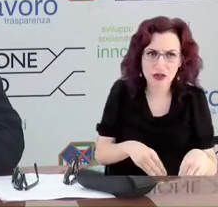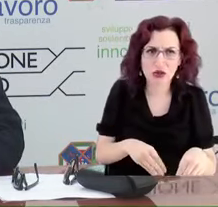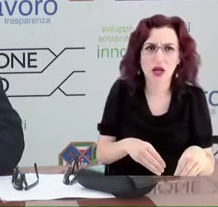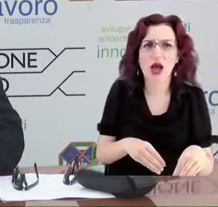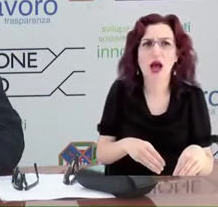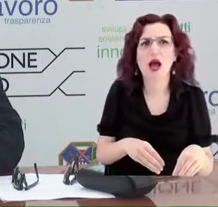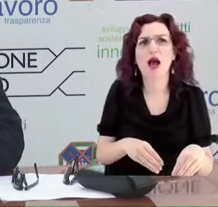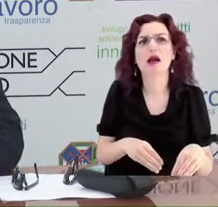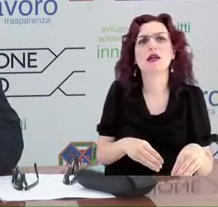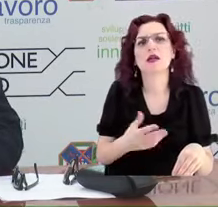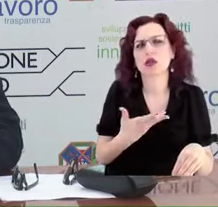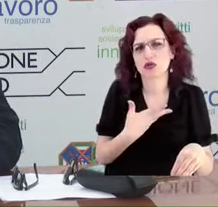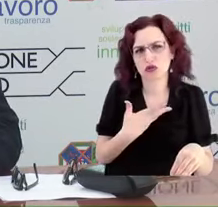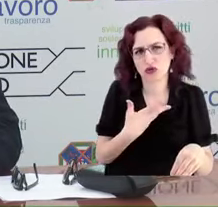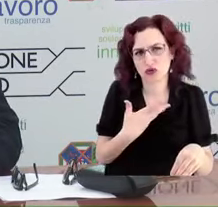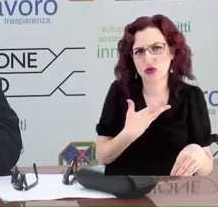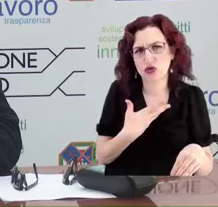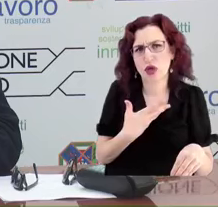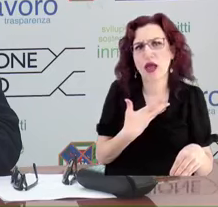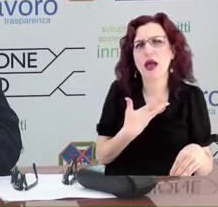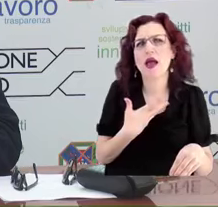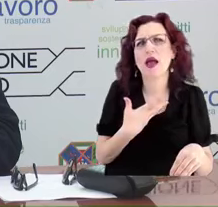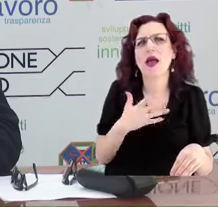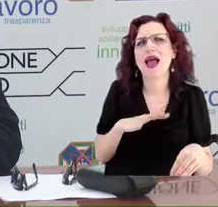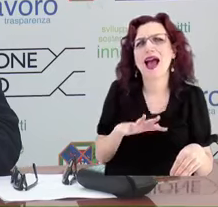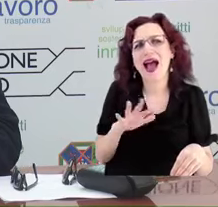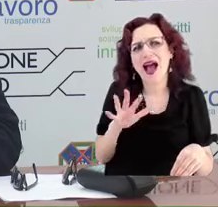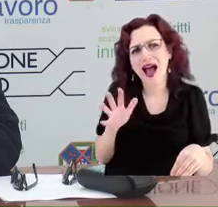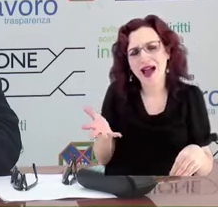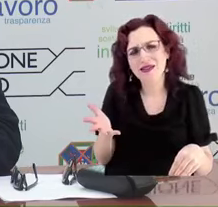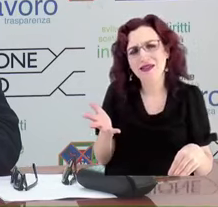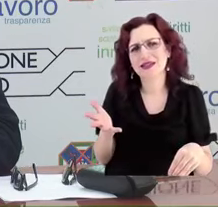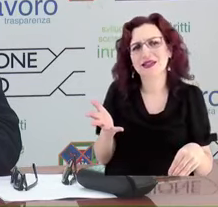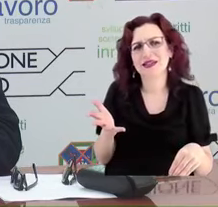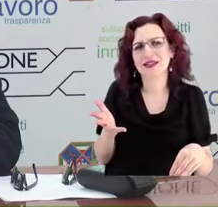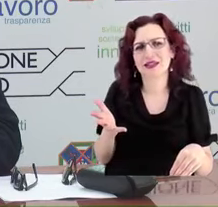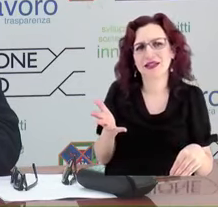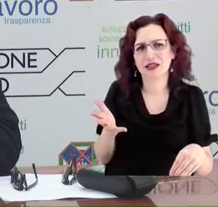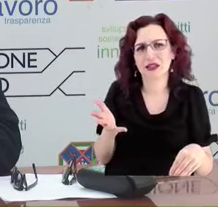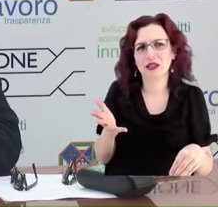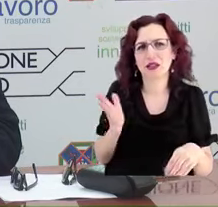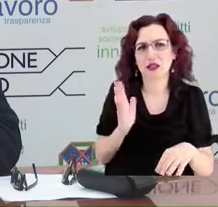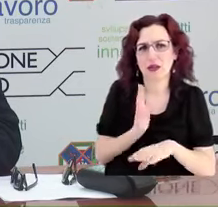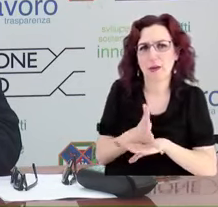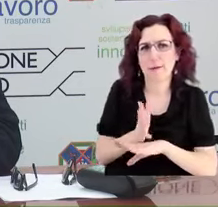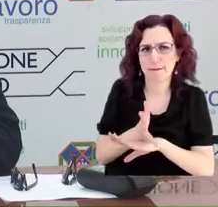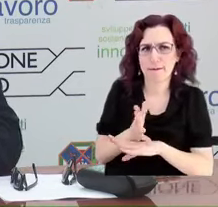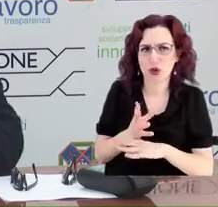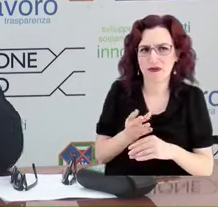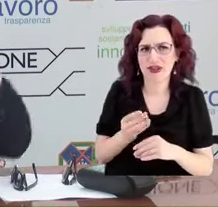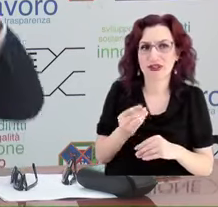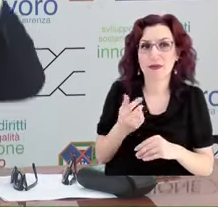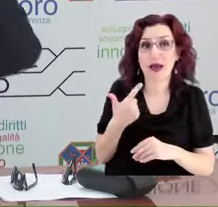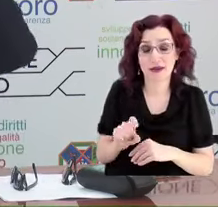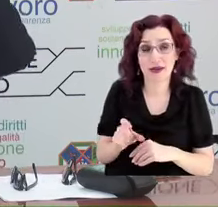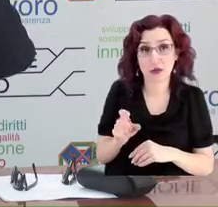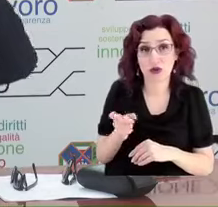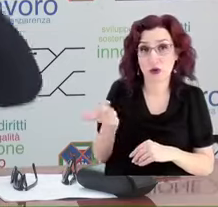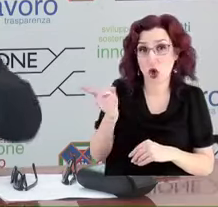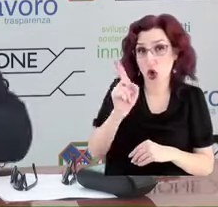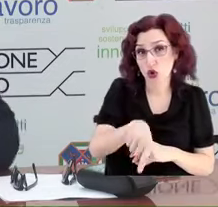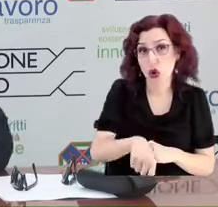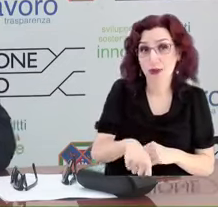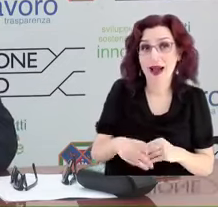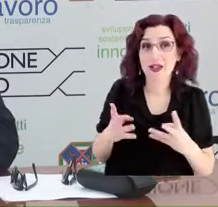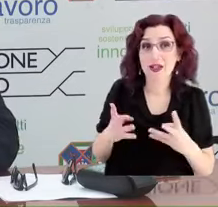ad altri provvedimenti perché tutto il tema che apriremo credo domani con le organizzazioni sindacali